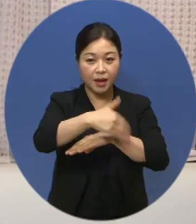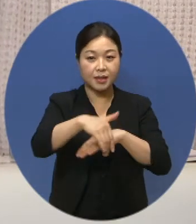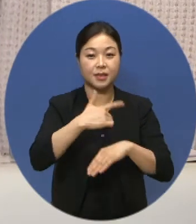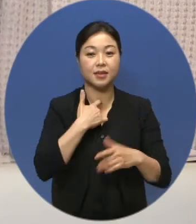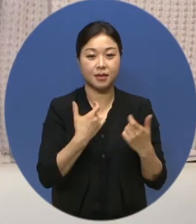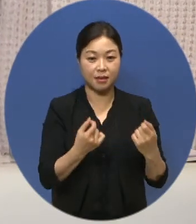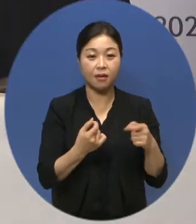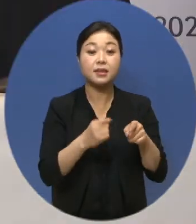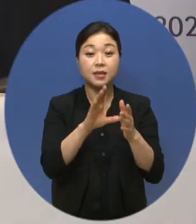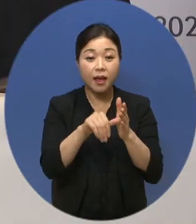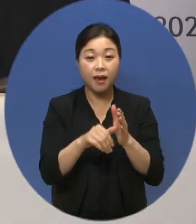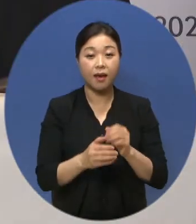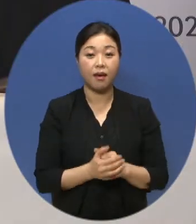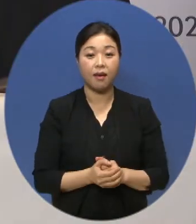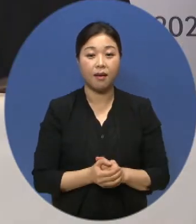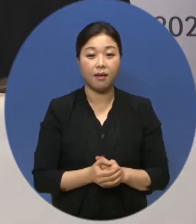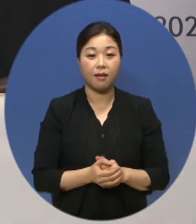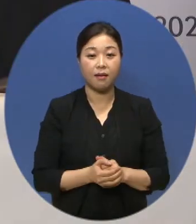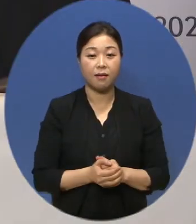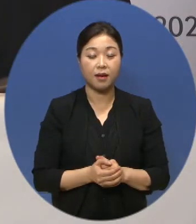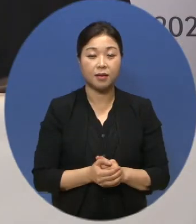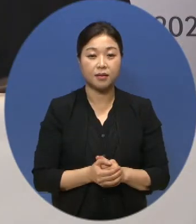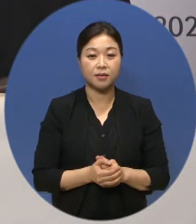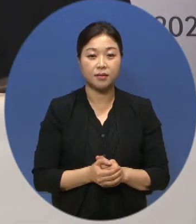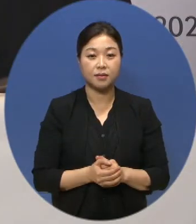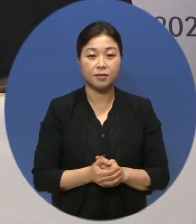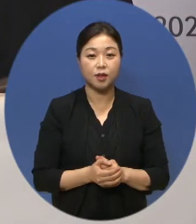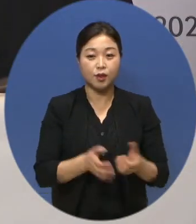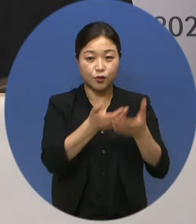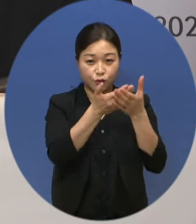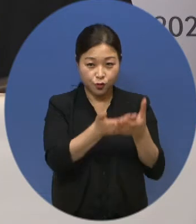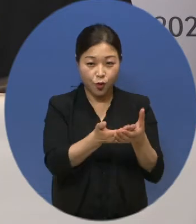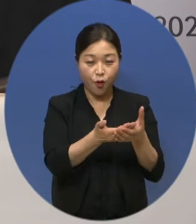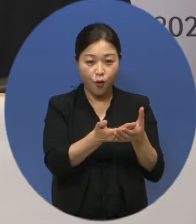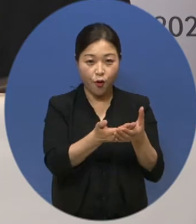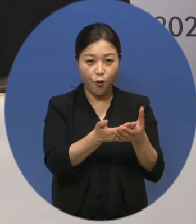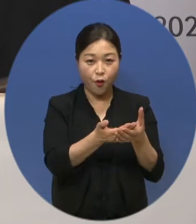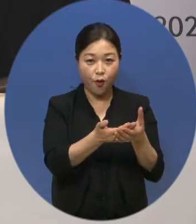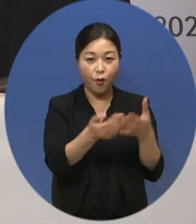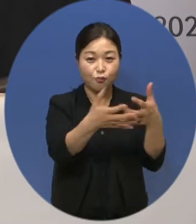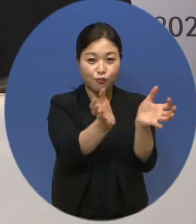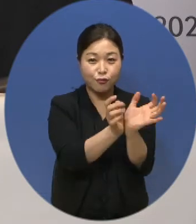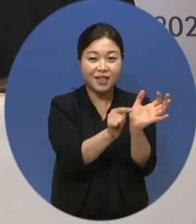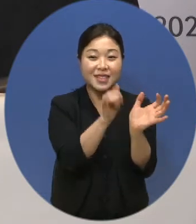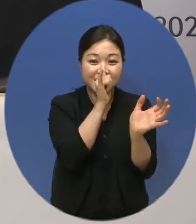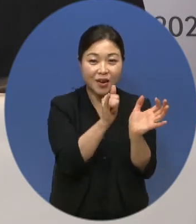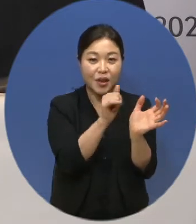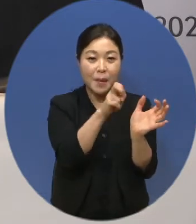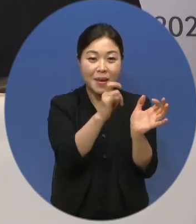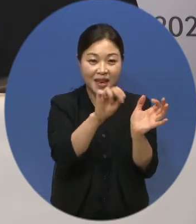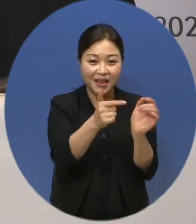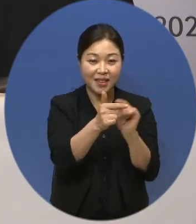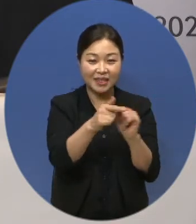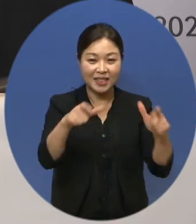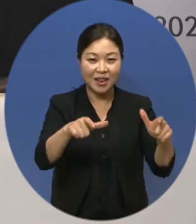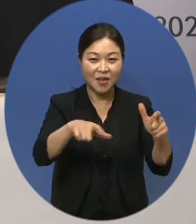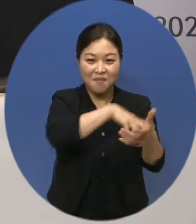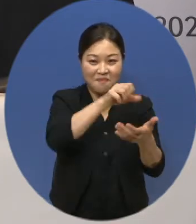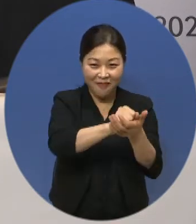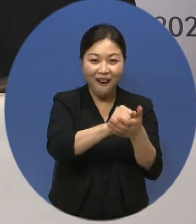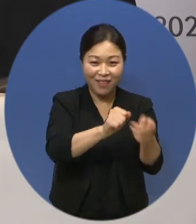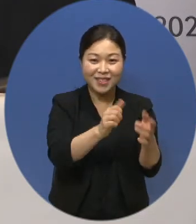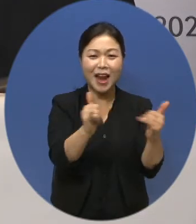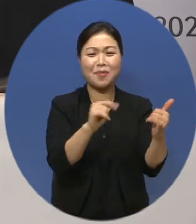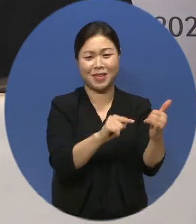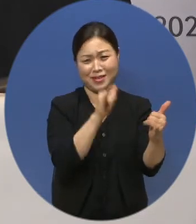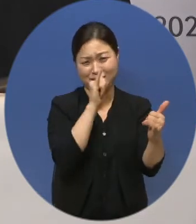수영반을 다니는데 거기는 약간 그 메인 물이라고 해야 되나요? 그 공간을 지배하고 있는